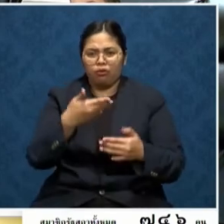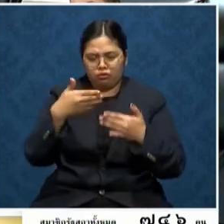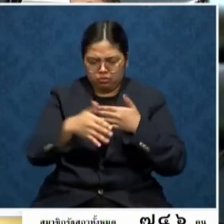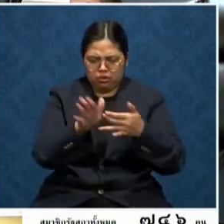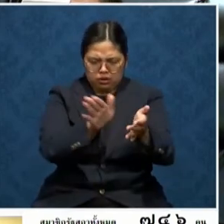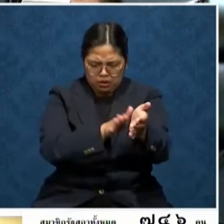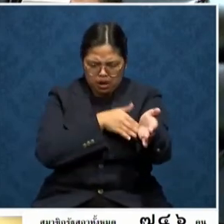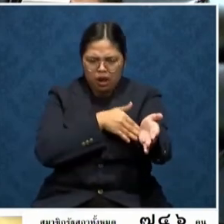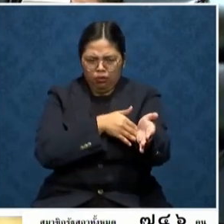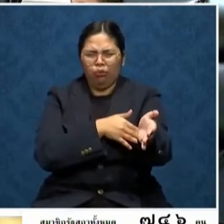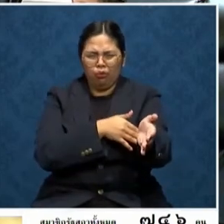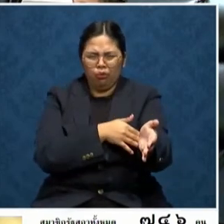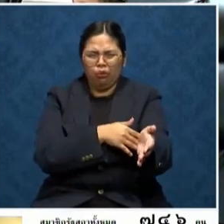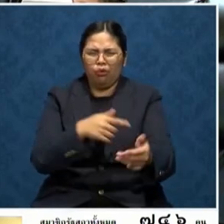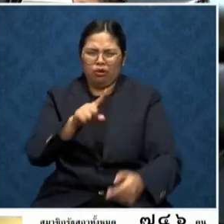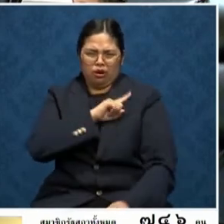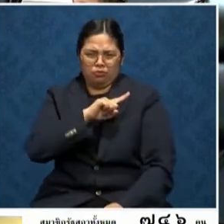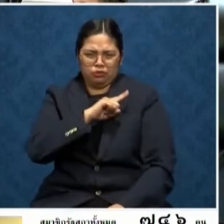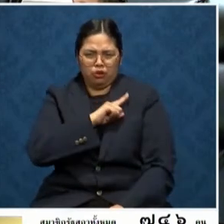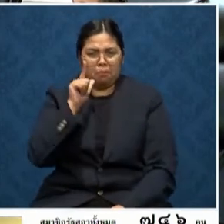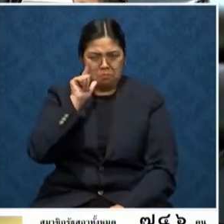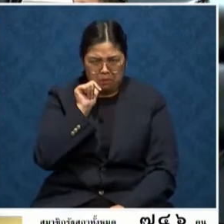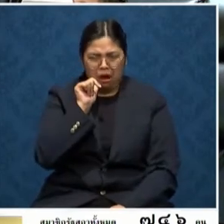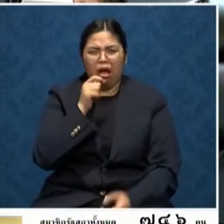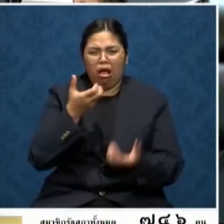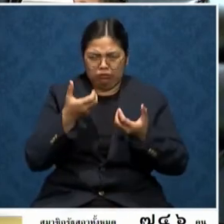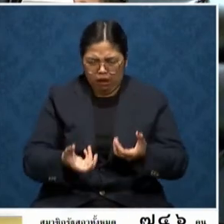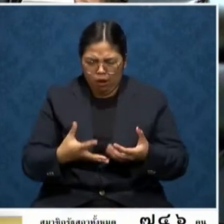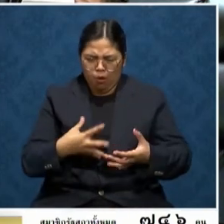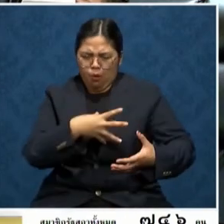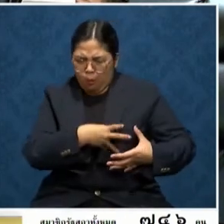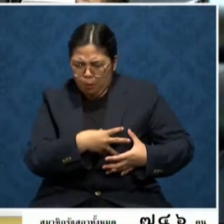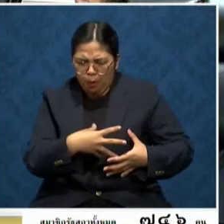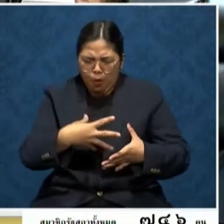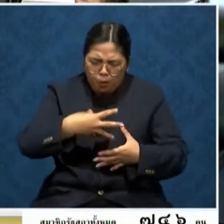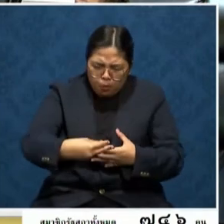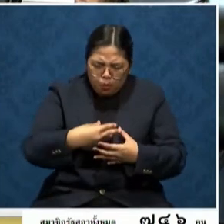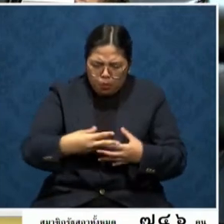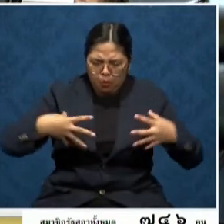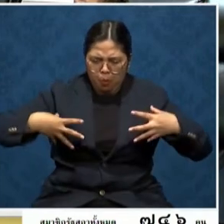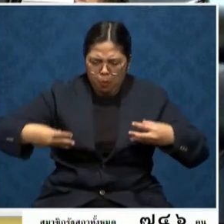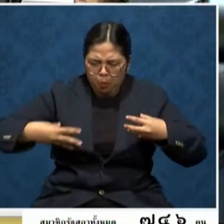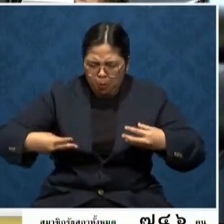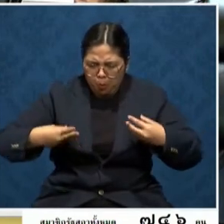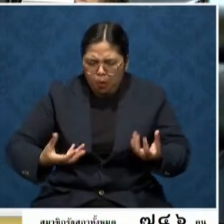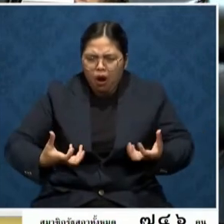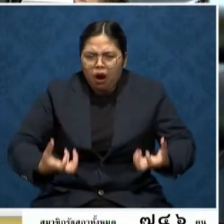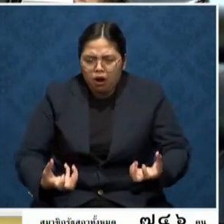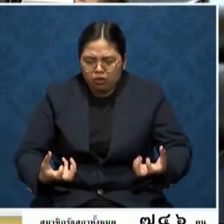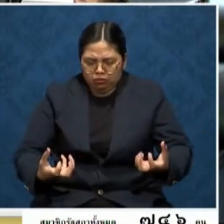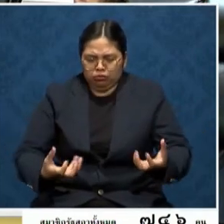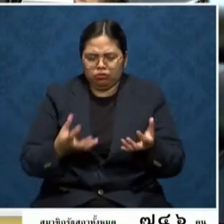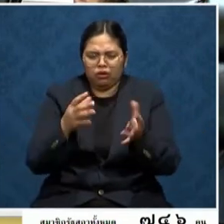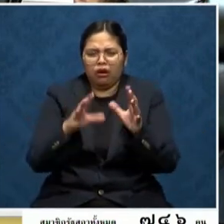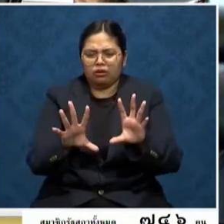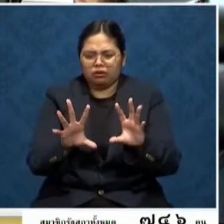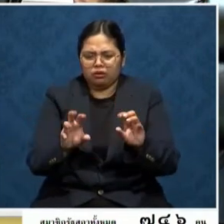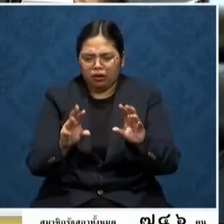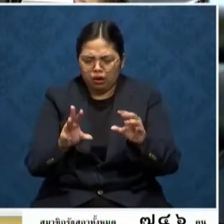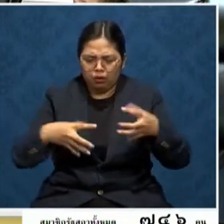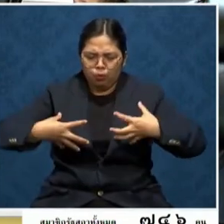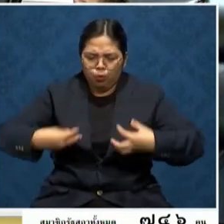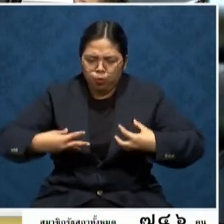ของแม่เป็นภาระหนักอึ้งของคุณแม่ให้นมหาเครื่องปั๊มนมหาห้องให้นมต่างๆจะออกจากบ้านทีเหมือนไปออกร